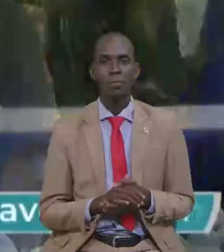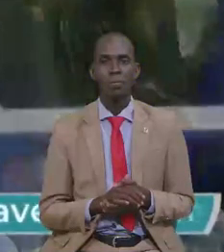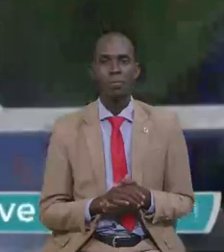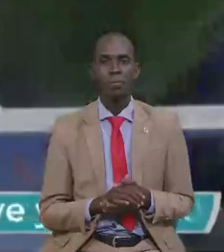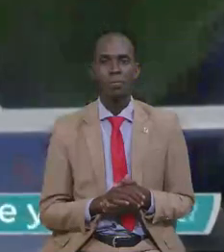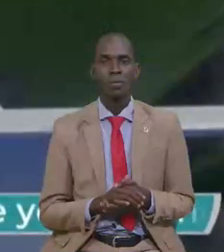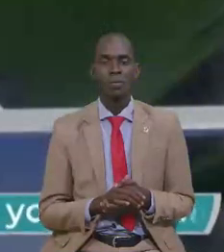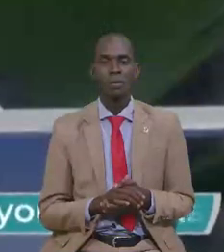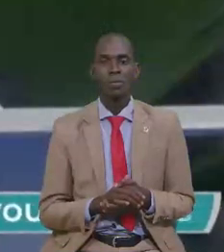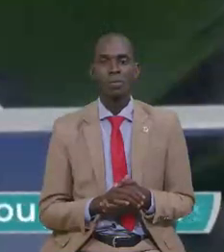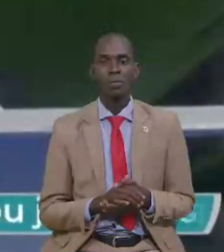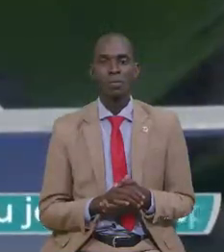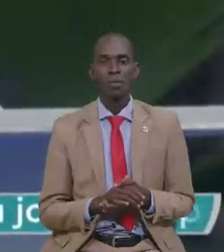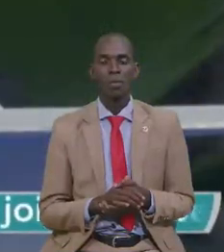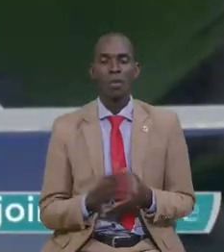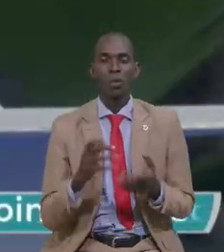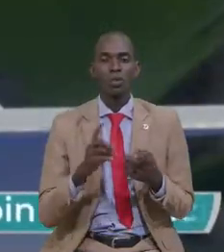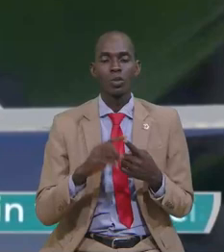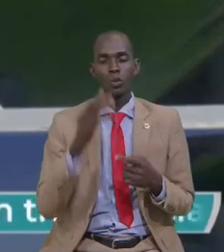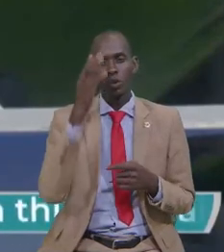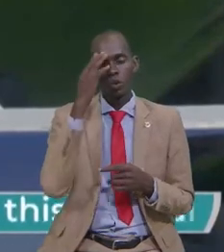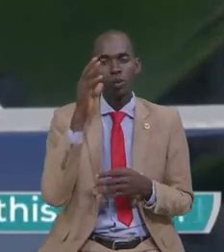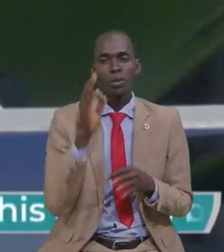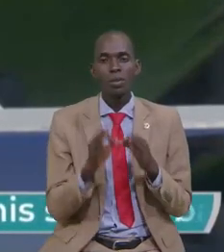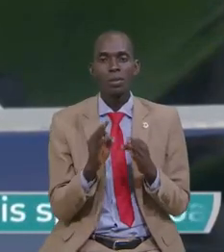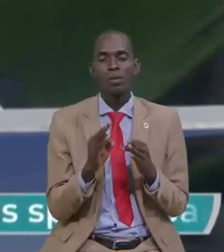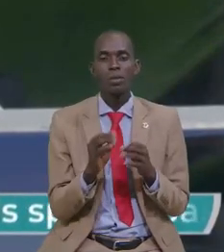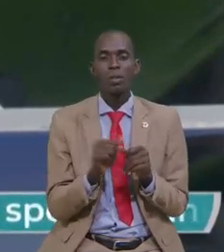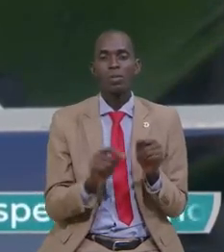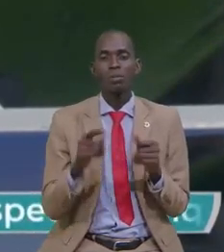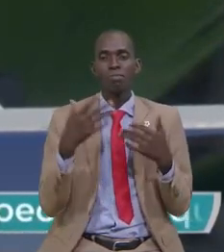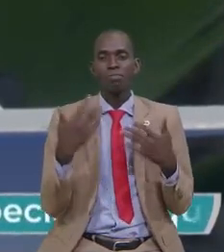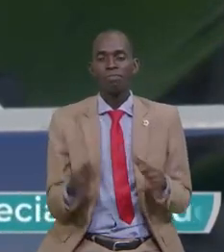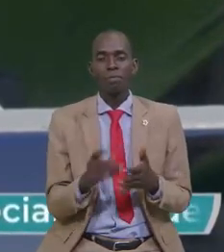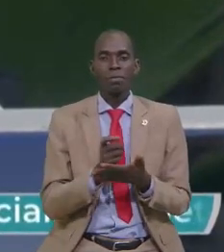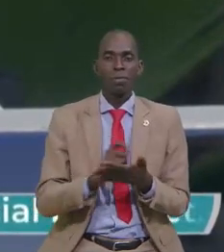Toujours en prière parce que bientôt l'homme de Dieu viendra